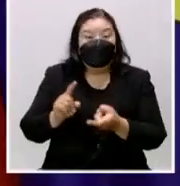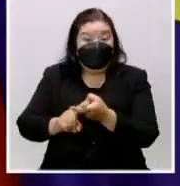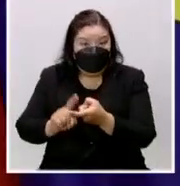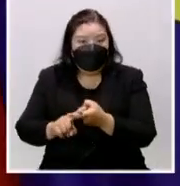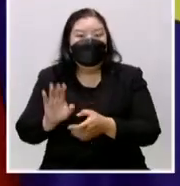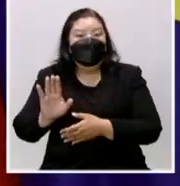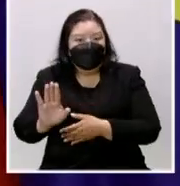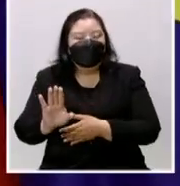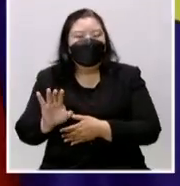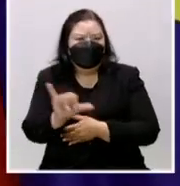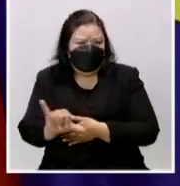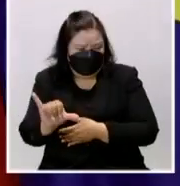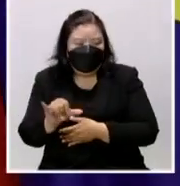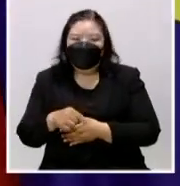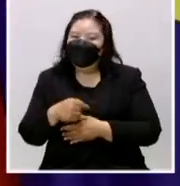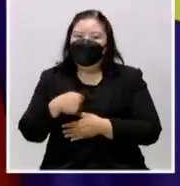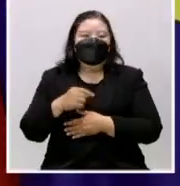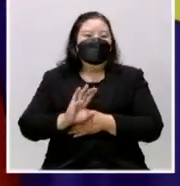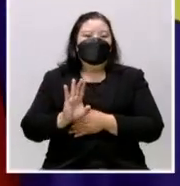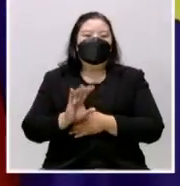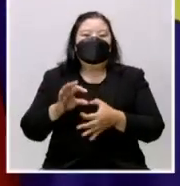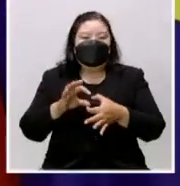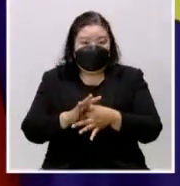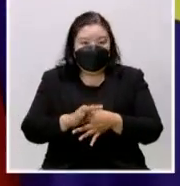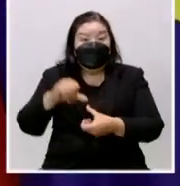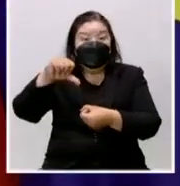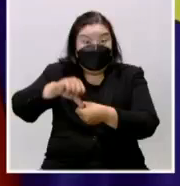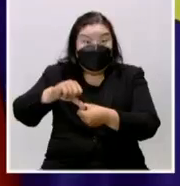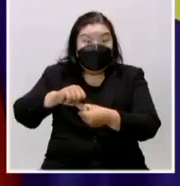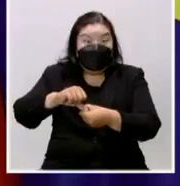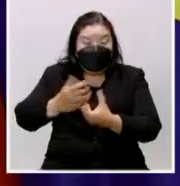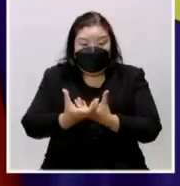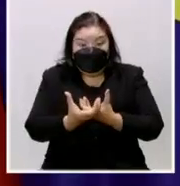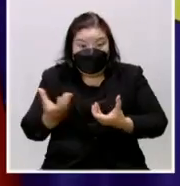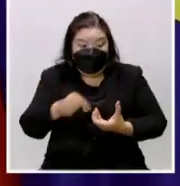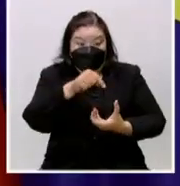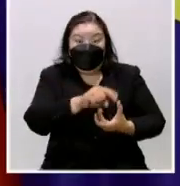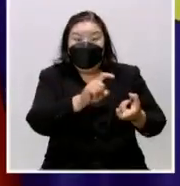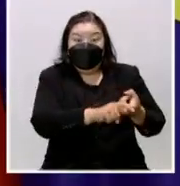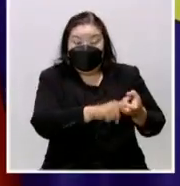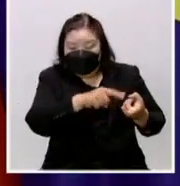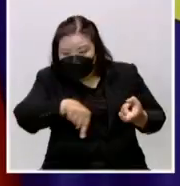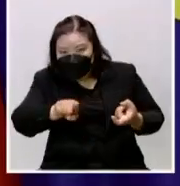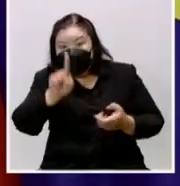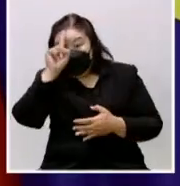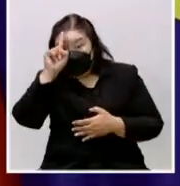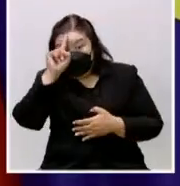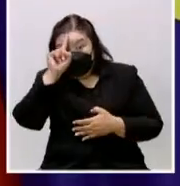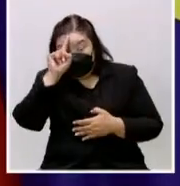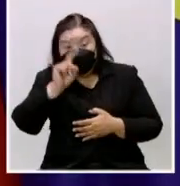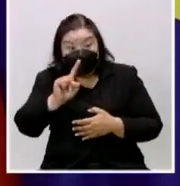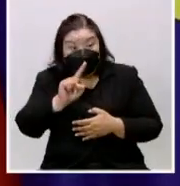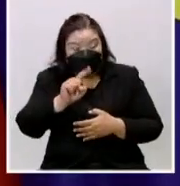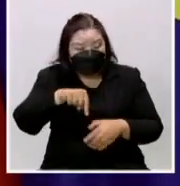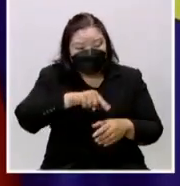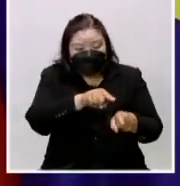ในตะวันตกต้องการยกเลิกการเปิดโครงการท่อส่งก๊าซ Nord Stream 2ที่ลำเลียงก๊าซจากรัสเซียไปยังเยอรมนีโดยไม่ผ่านยูเครน